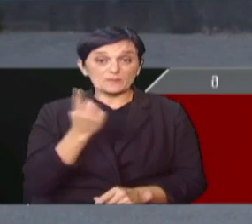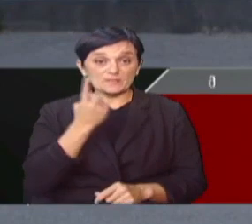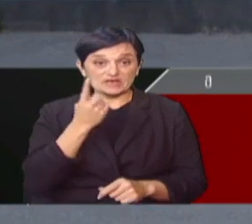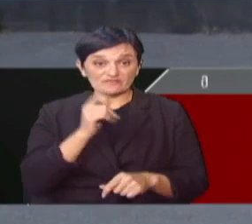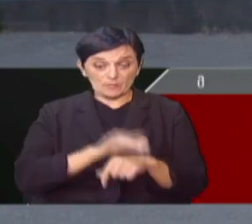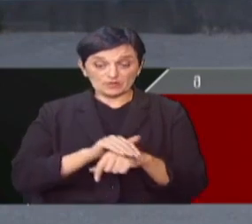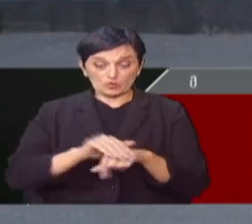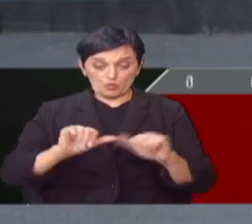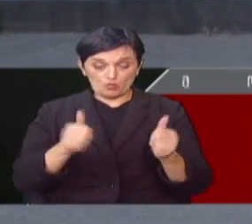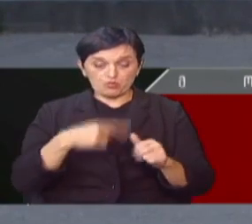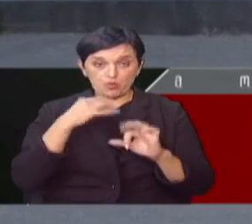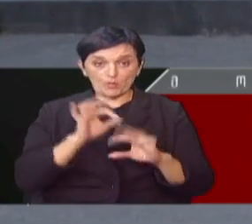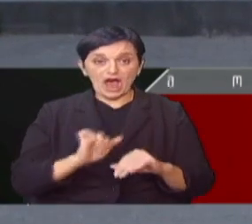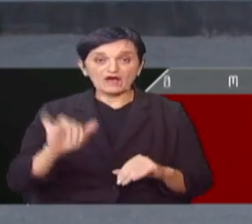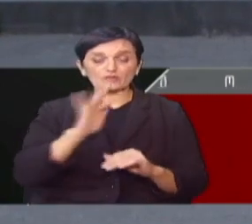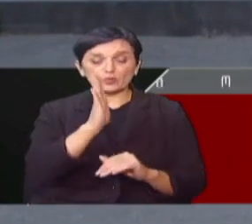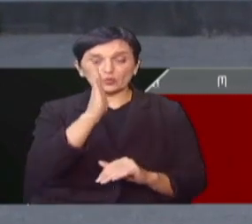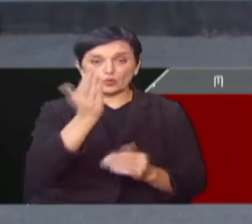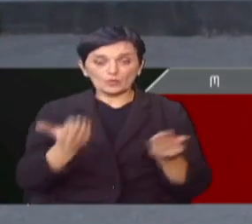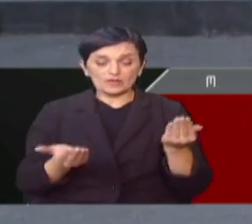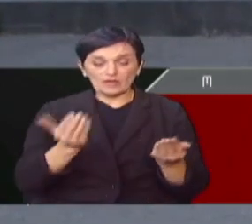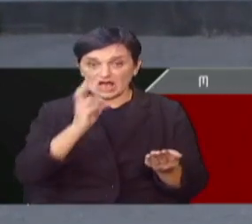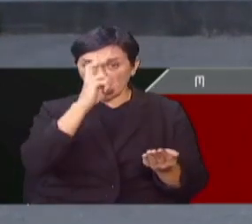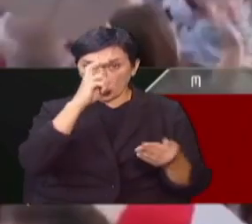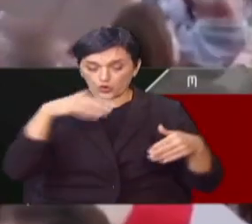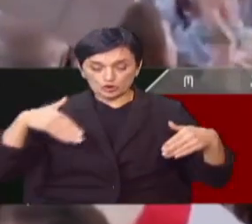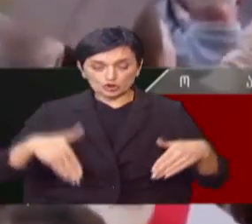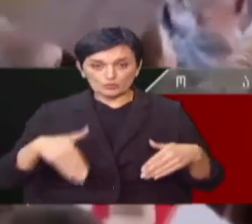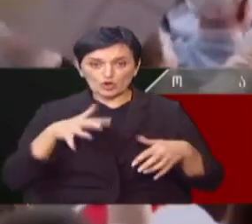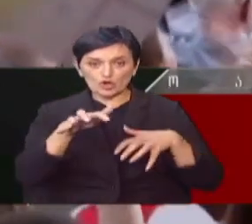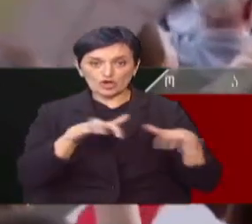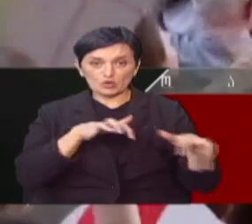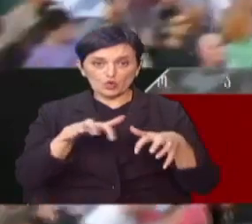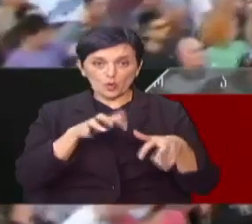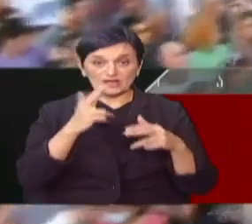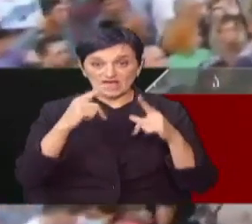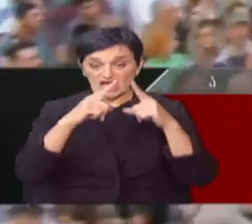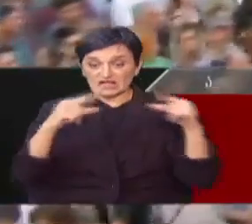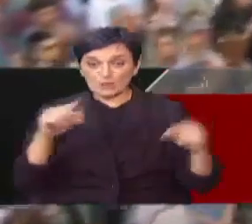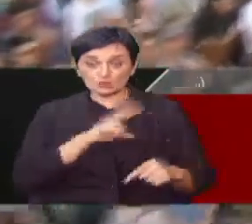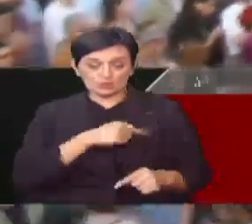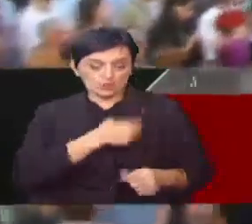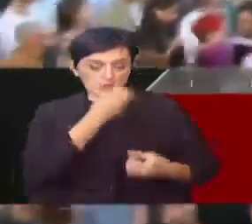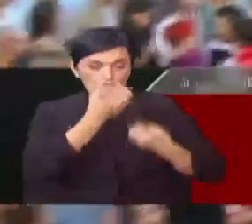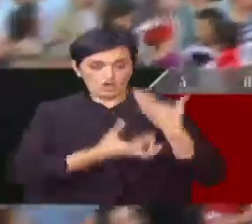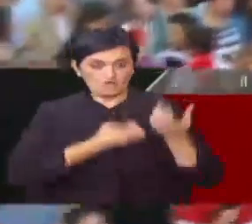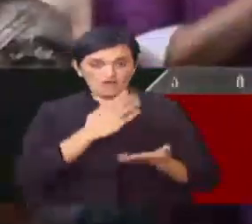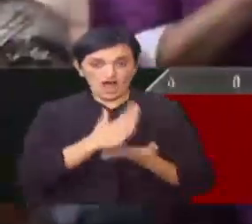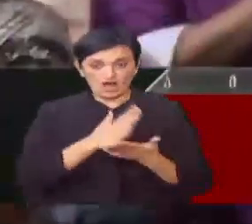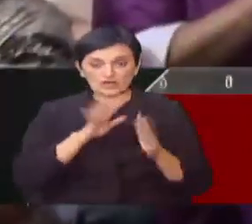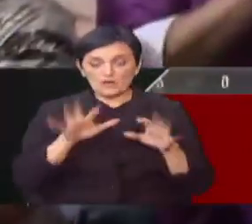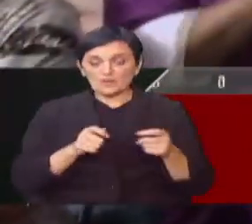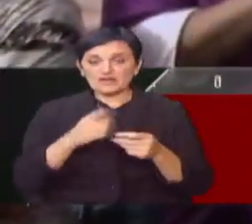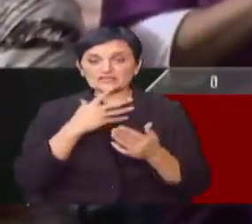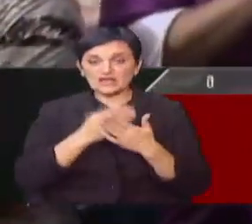მტკიცებით ფორმაში ერწმუნება, რომ ევროპული მომავლის საპირწონედ ხელისუფალთა ჯიბეებში კორუფცია, გულებში კი კრემლის სიყვარული ყვავის, პრეზიდენტი ამხას